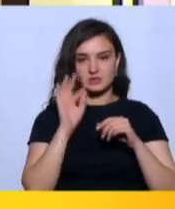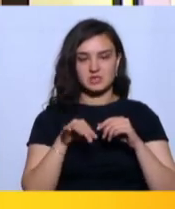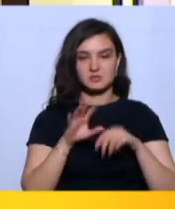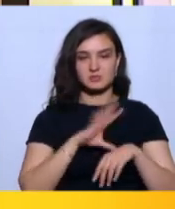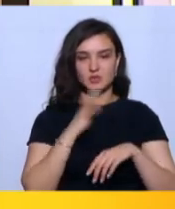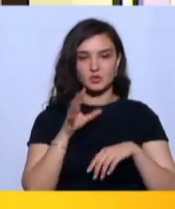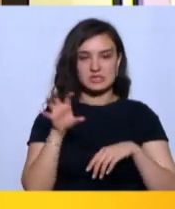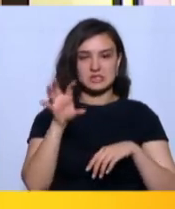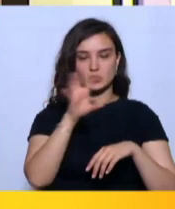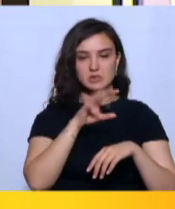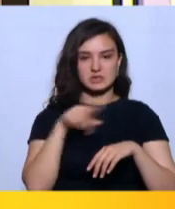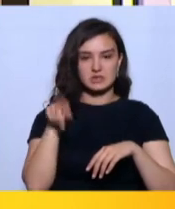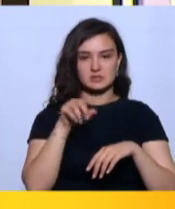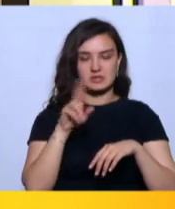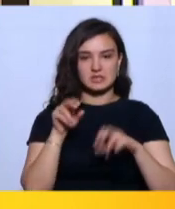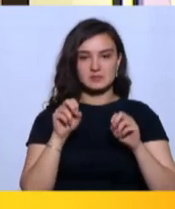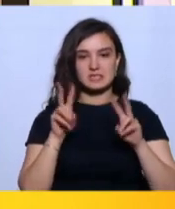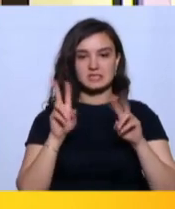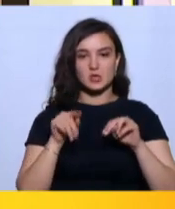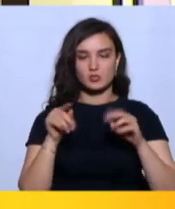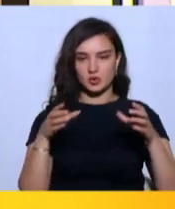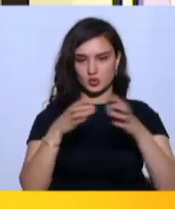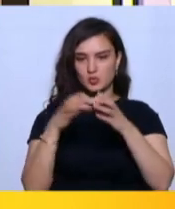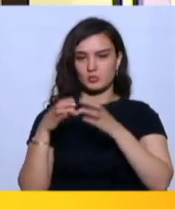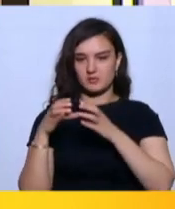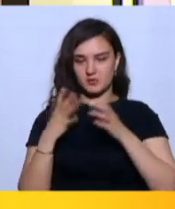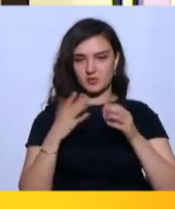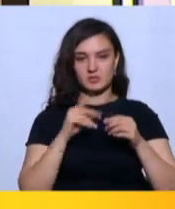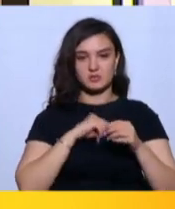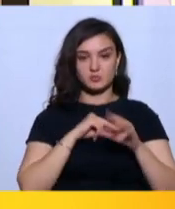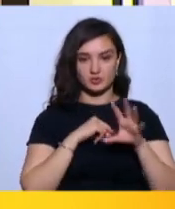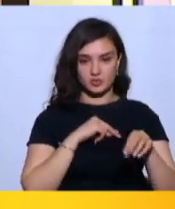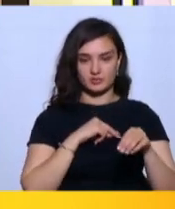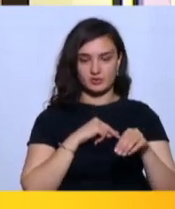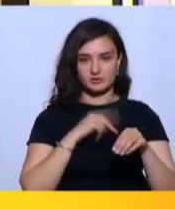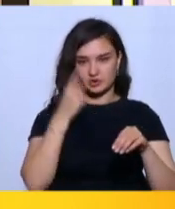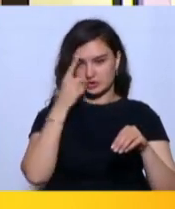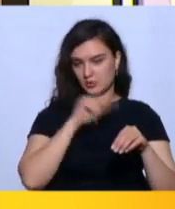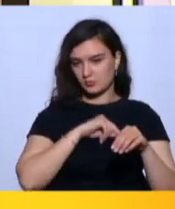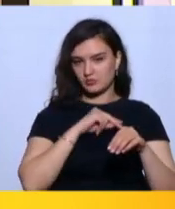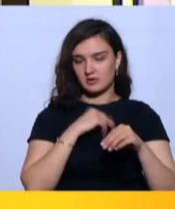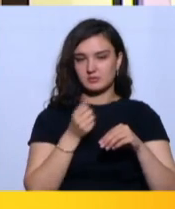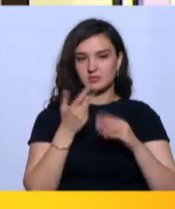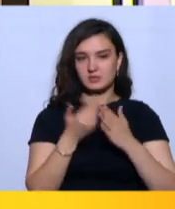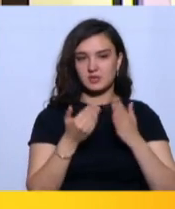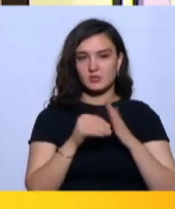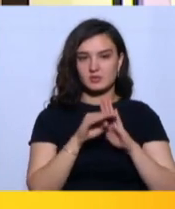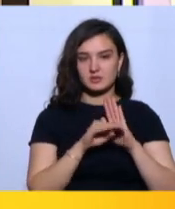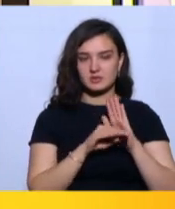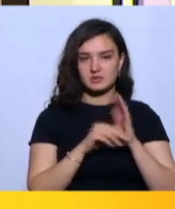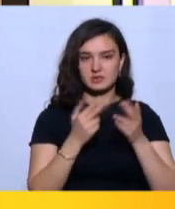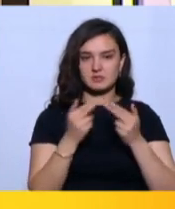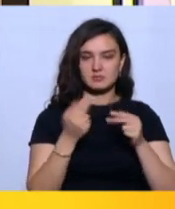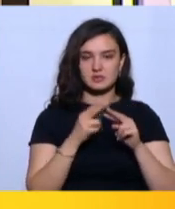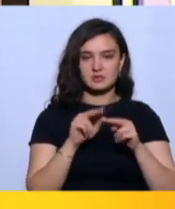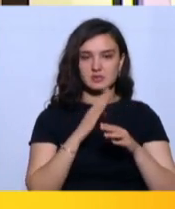გამოცდილების მქონე ინსტიტუციებმა და სპეციალურმა ჯგუფებმა, რომლებიც დარგში მუშაობენ, შეიმუშავეს რამდენიმე რეკომენდაცია, რა თქმა უნდა, ეს არ